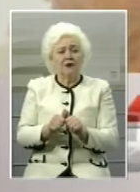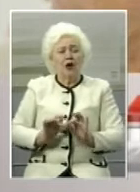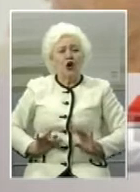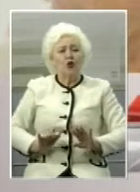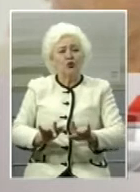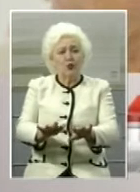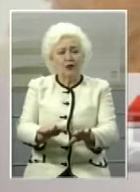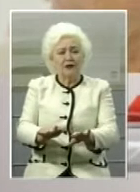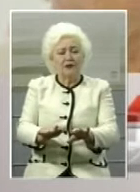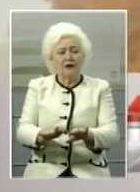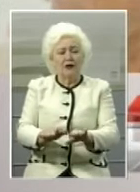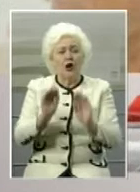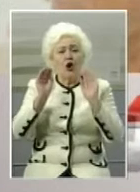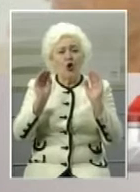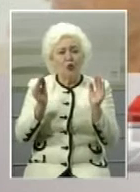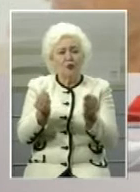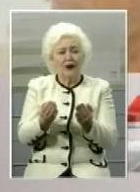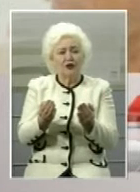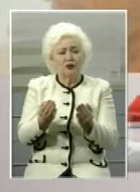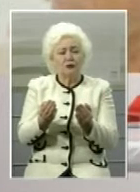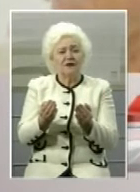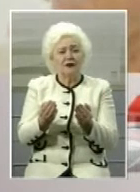рухів, обмежується